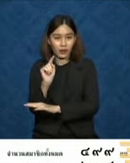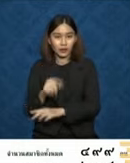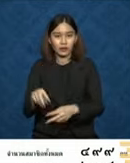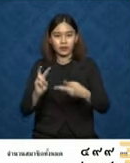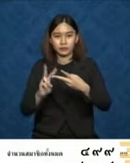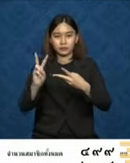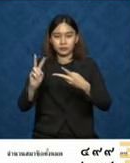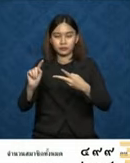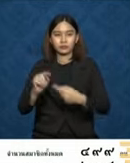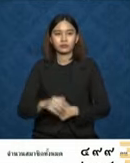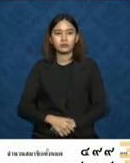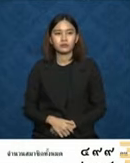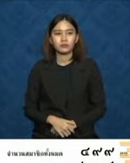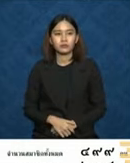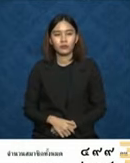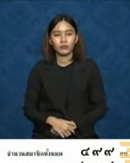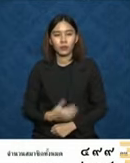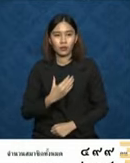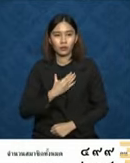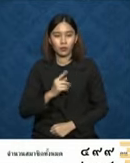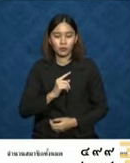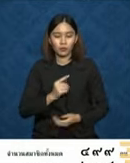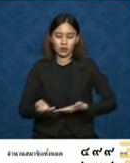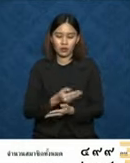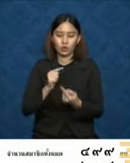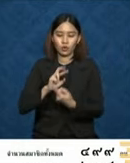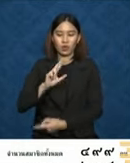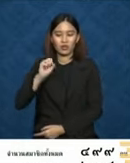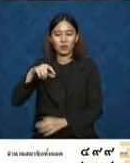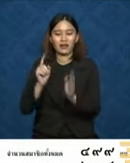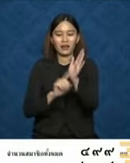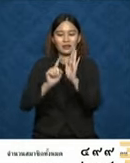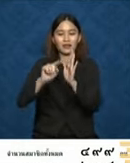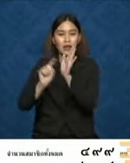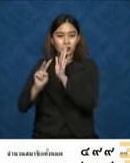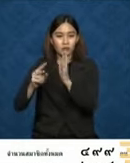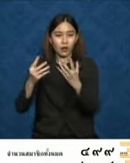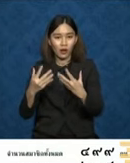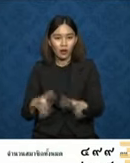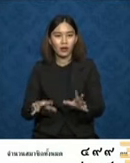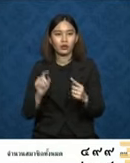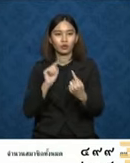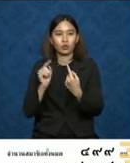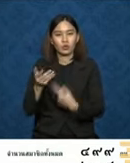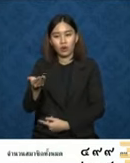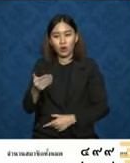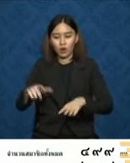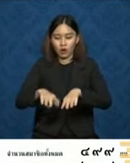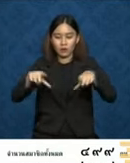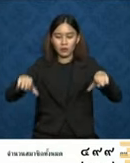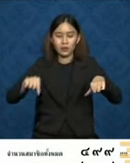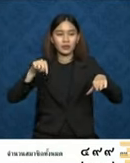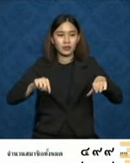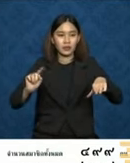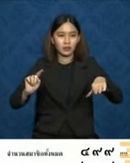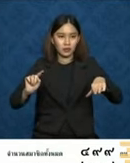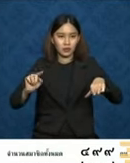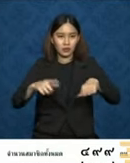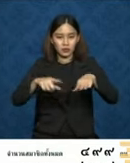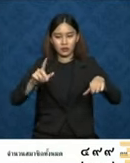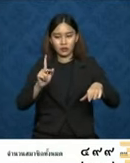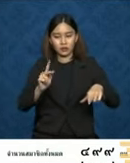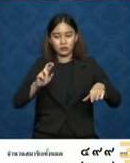เรื่องที่ 2นะครับเป็นเรื่องที่ผมเองนั้นหารือในสภา 2ครั้งแล้วนะครับในเรื่องของการขอใช้พื้นที่นะครับของ